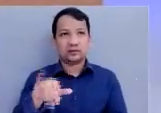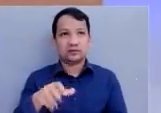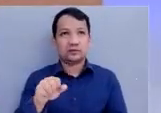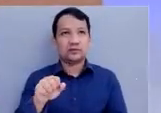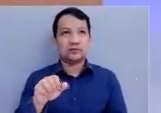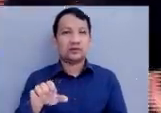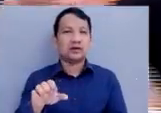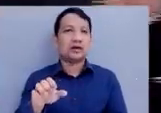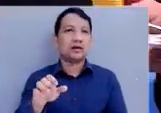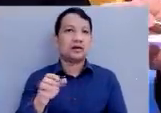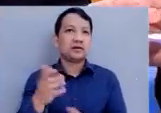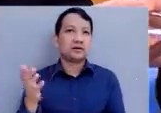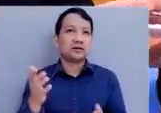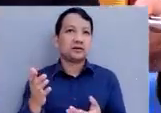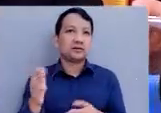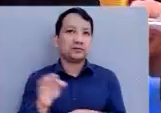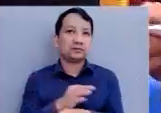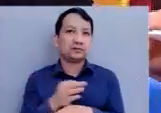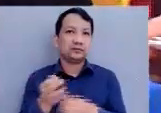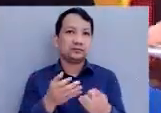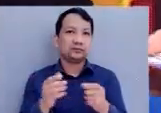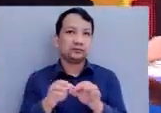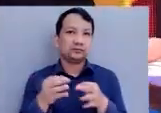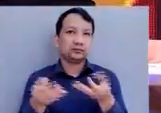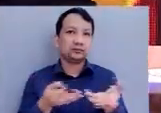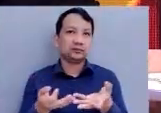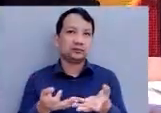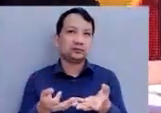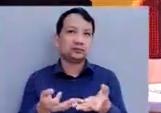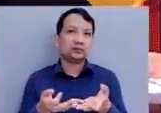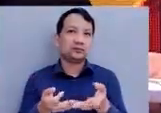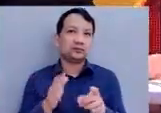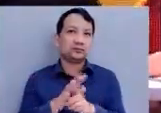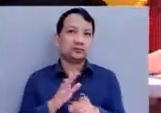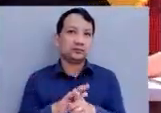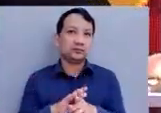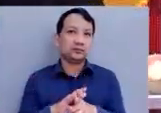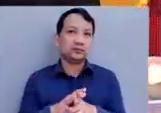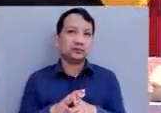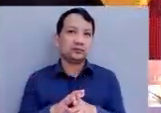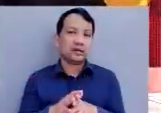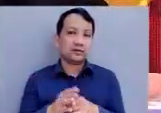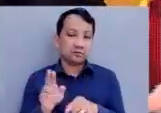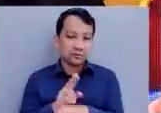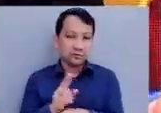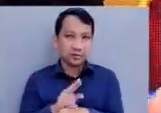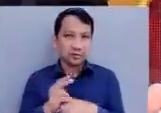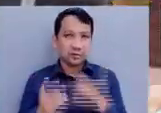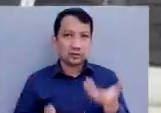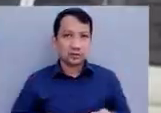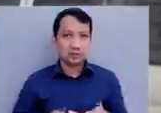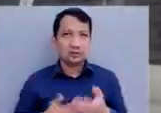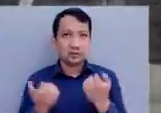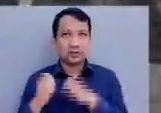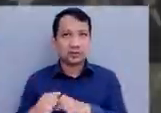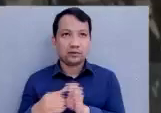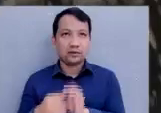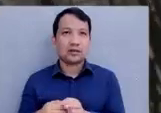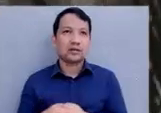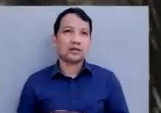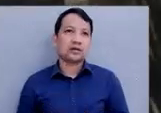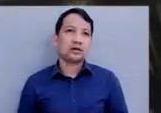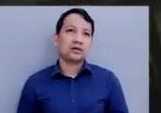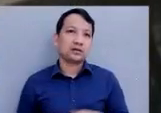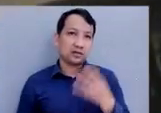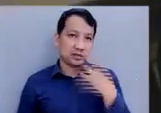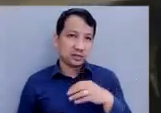siya sa UM function hall kumbaga mga kumbaga meron kaming mga function hall nag-aano po kami ng maraming events po ang maganda